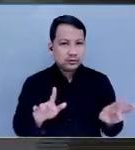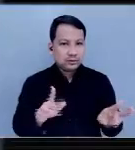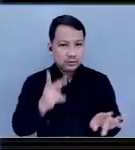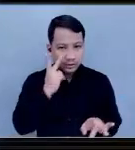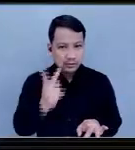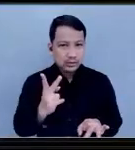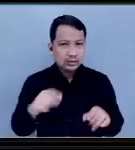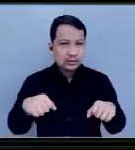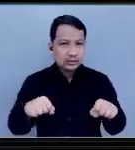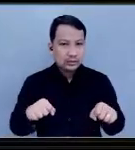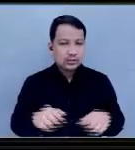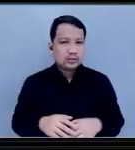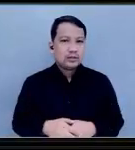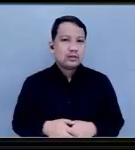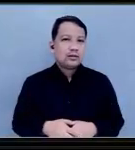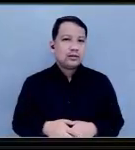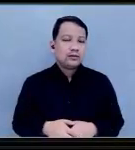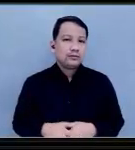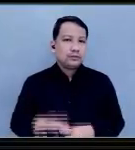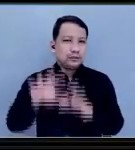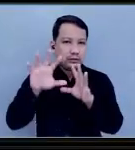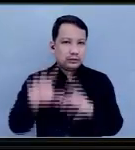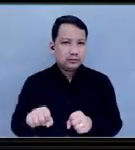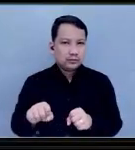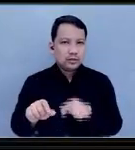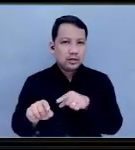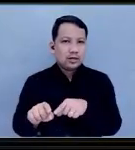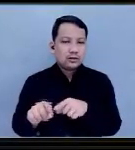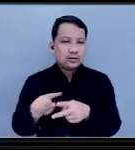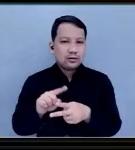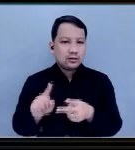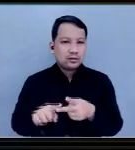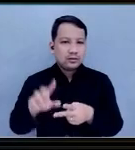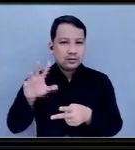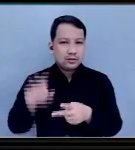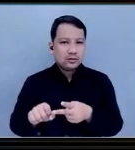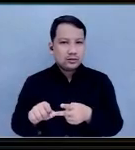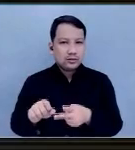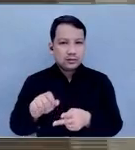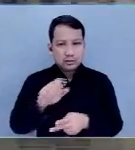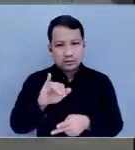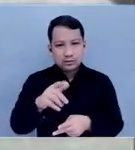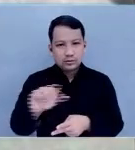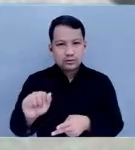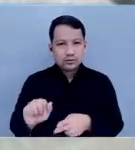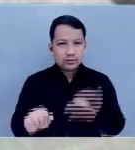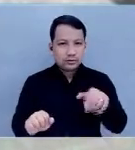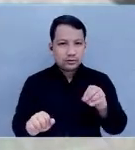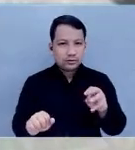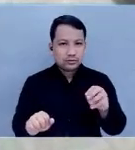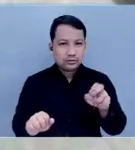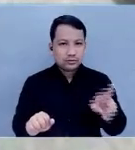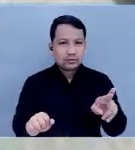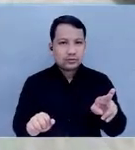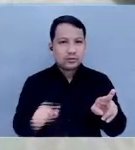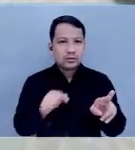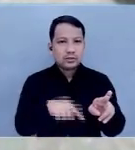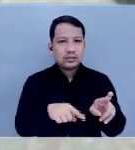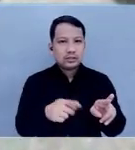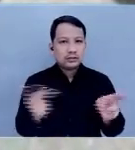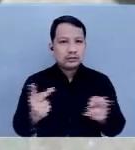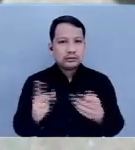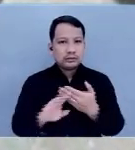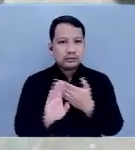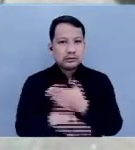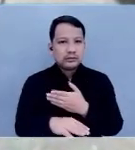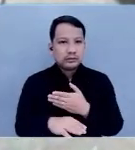motor. Inaresto ang mga suspect na kinilalang sina alias Iyong at alias Jomar. Yun nga lang, hindi na nabawi ang motor